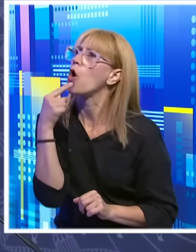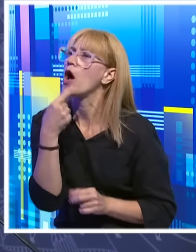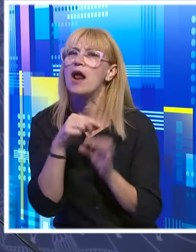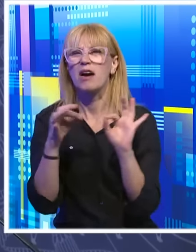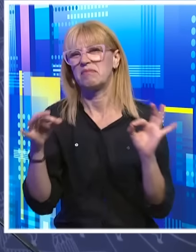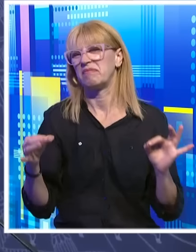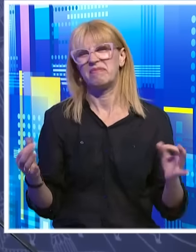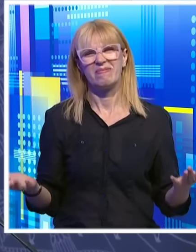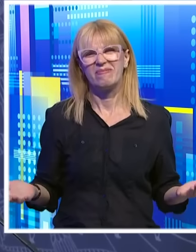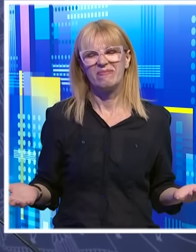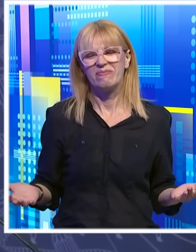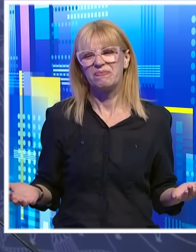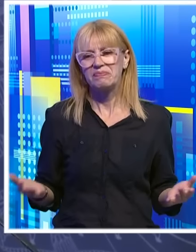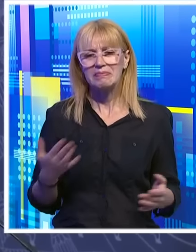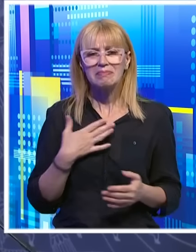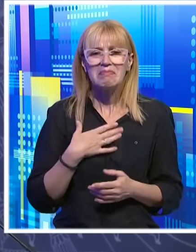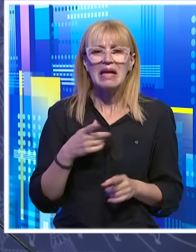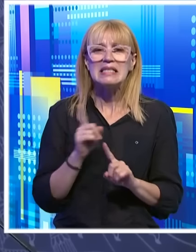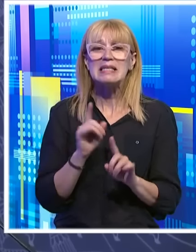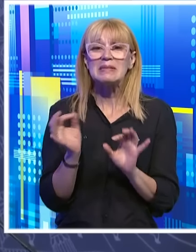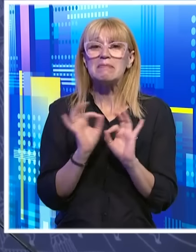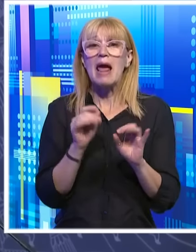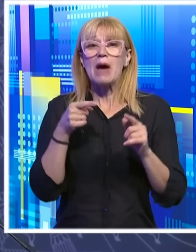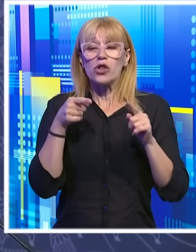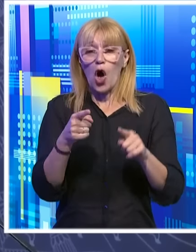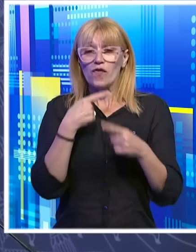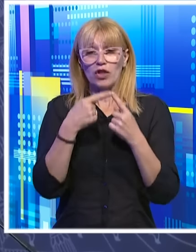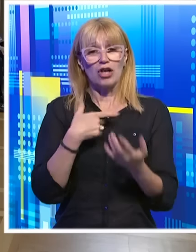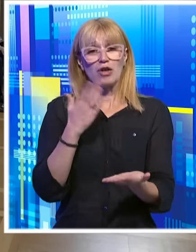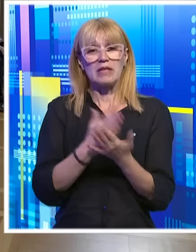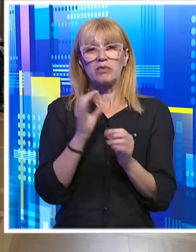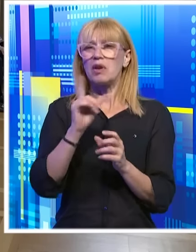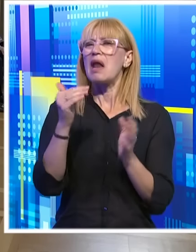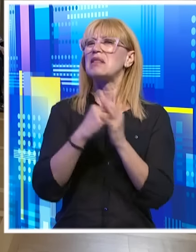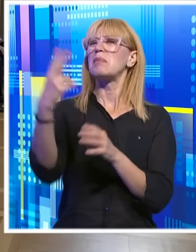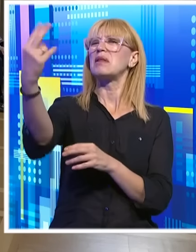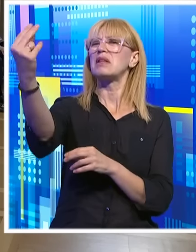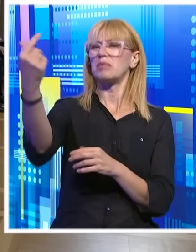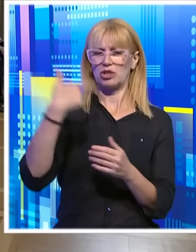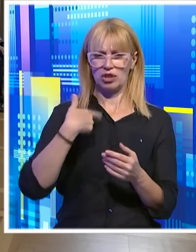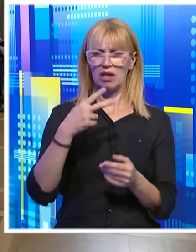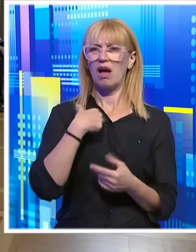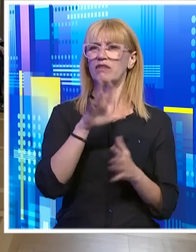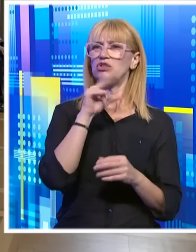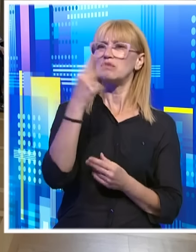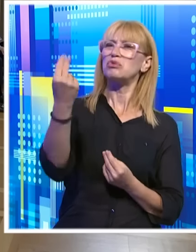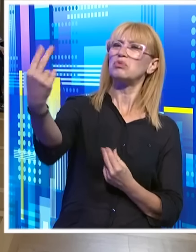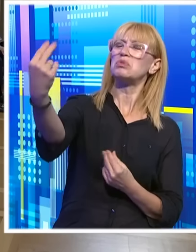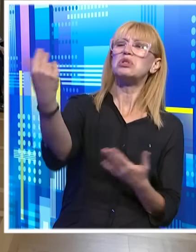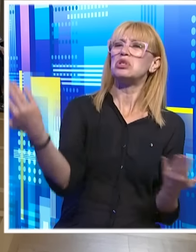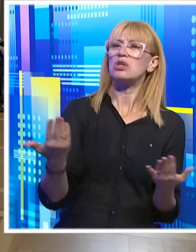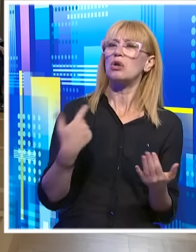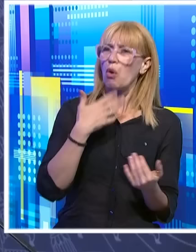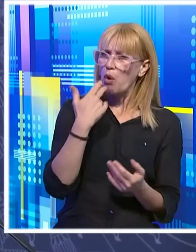Ja se nisam spremio, ja sam uvek spreman i ne morate da dobacujete. Ja ću vrlo spremno da vam odgovorim na svaki deo vašeg